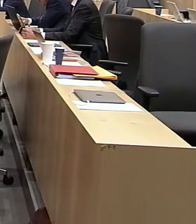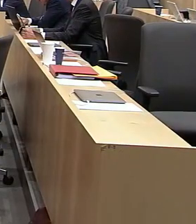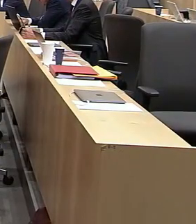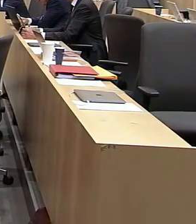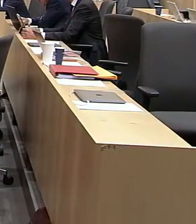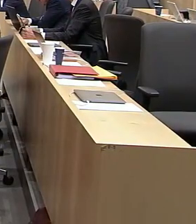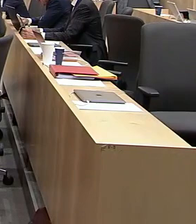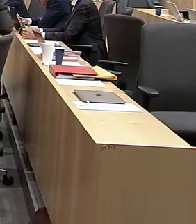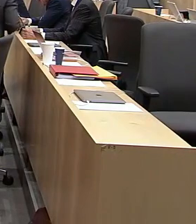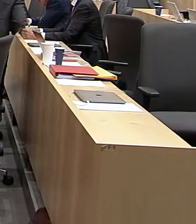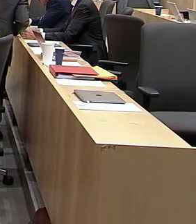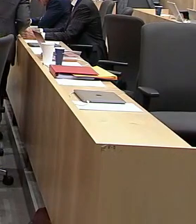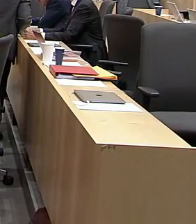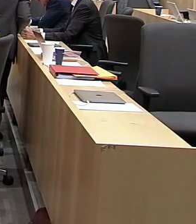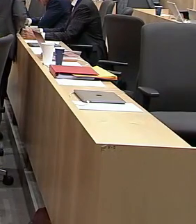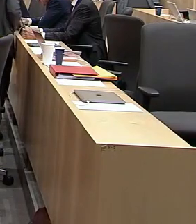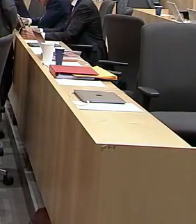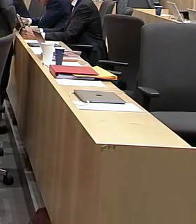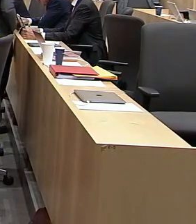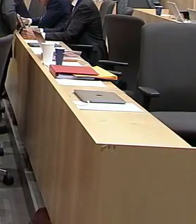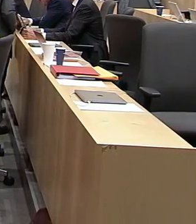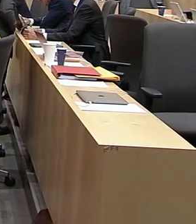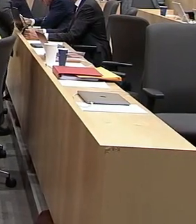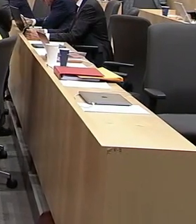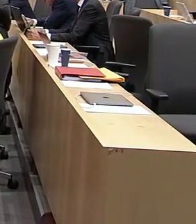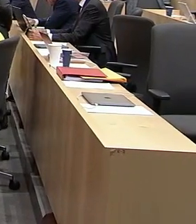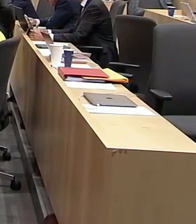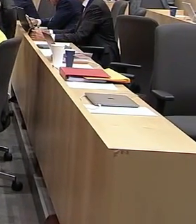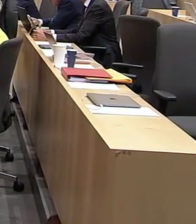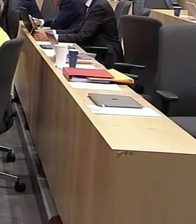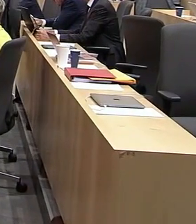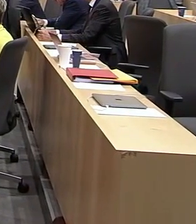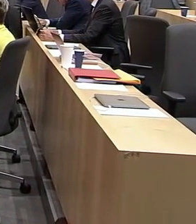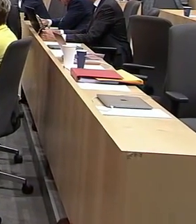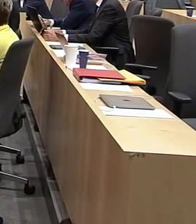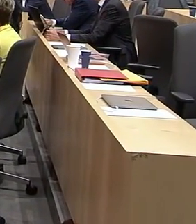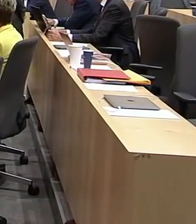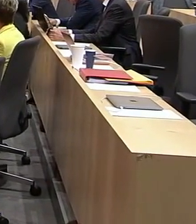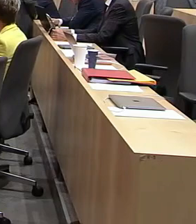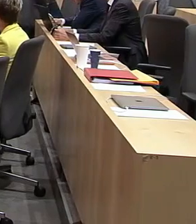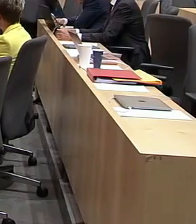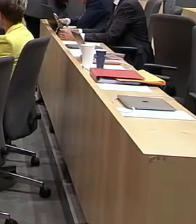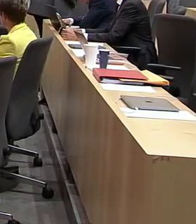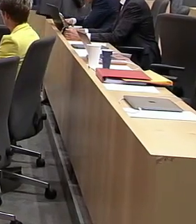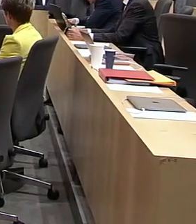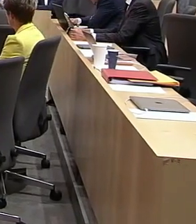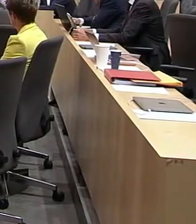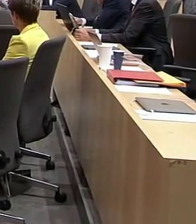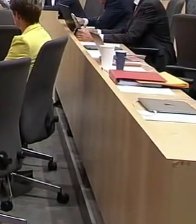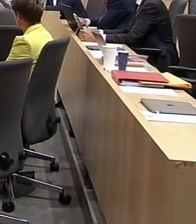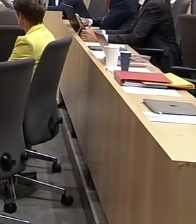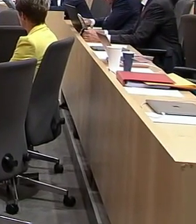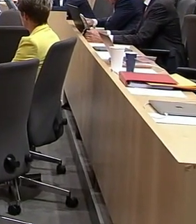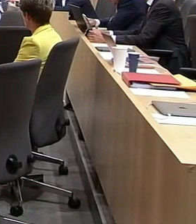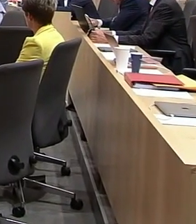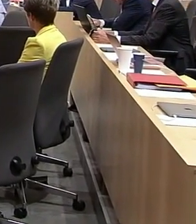dieser wird von ursprünglich 100 bis 200 euro je nach wohnlage auf 250 euro in diesem jahr